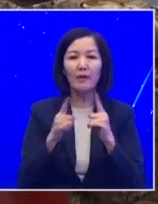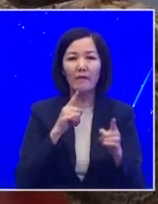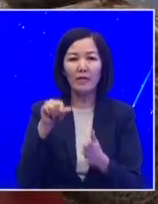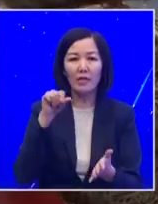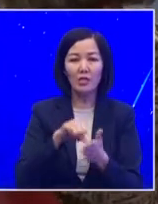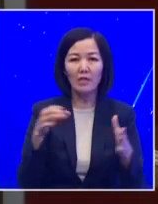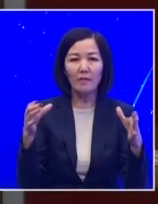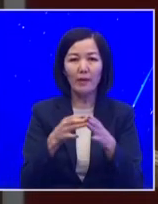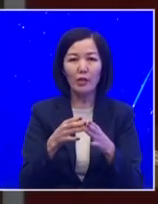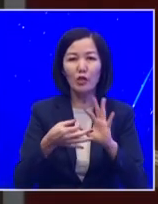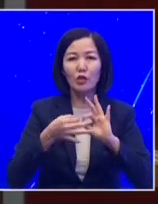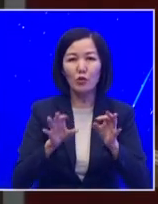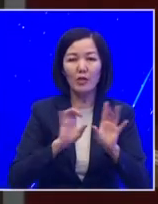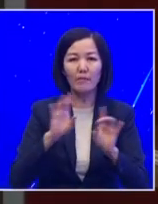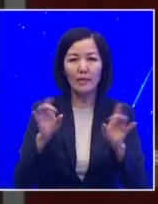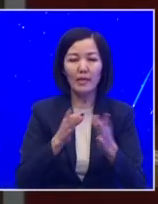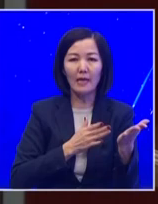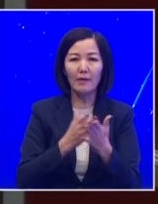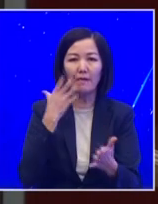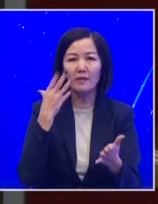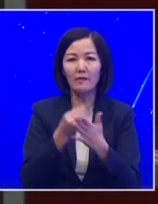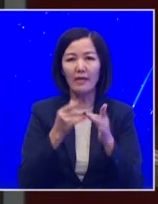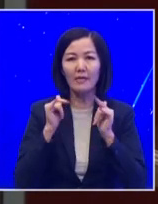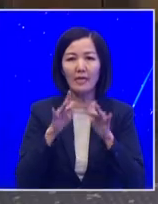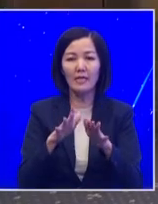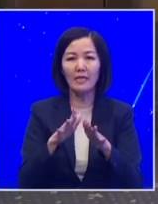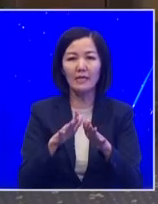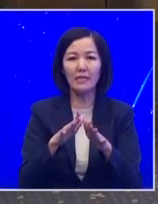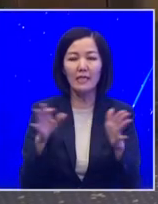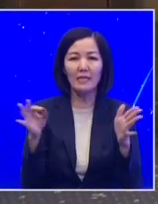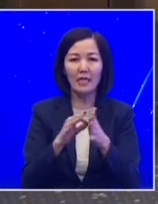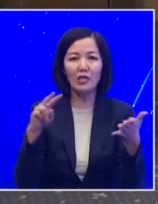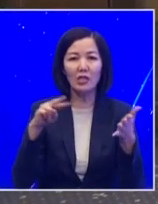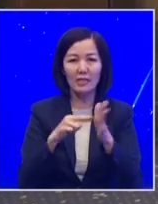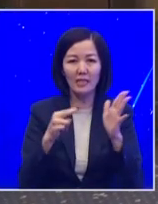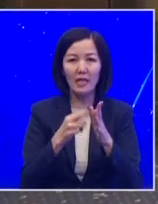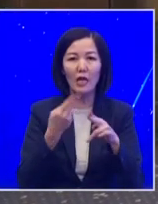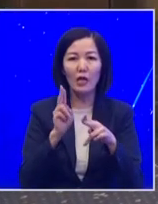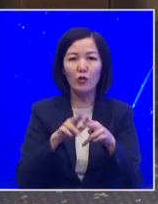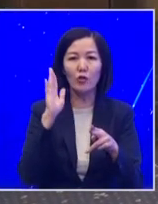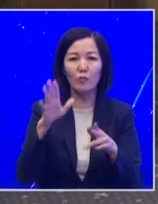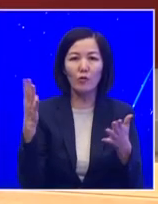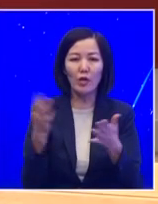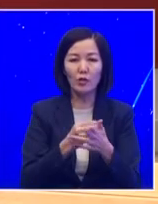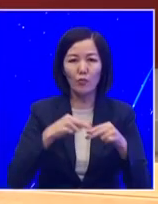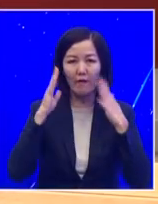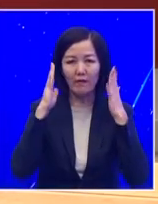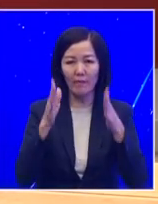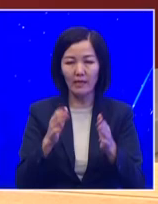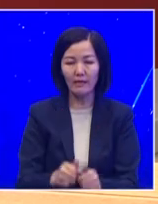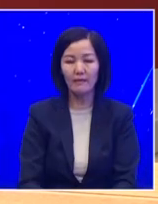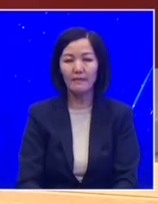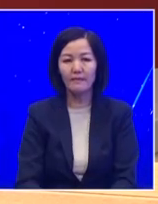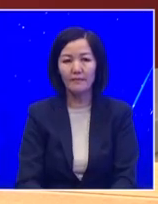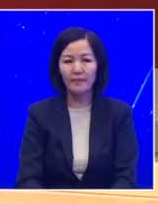прошедшего брифинга члены партии четко обозначили направление своей деятельности и задачи, которым будет уделено особое